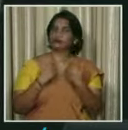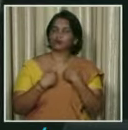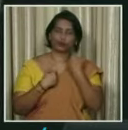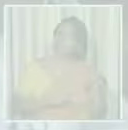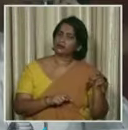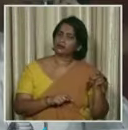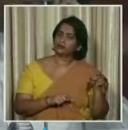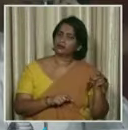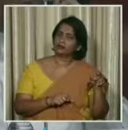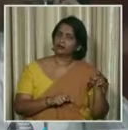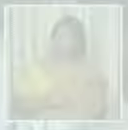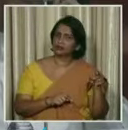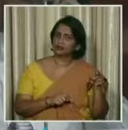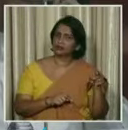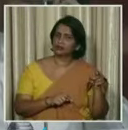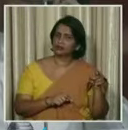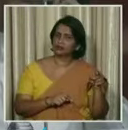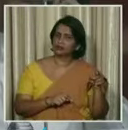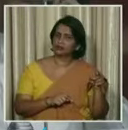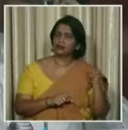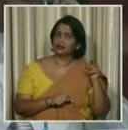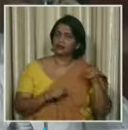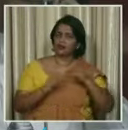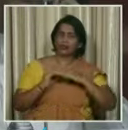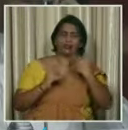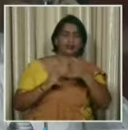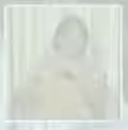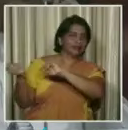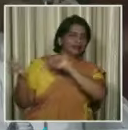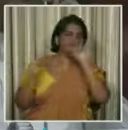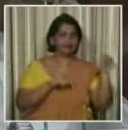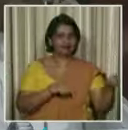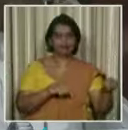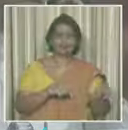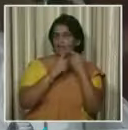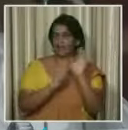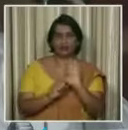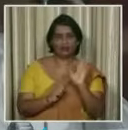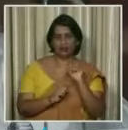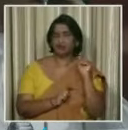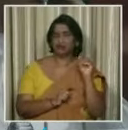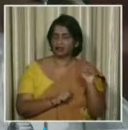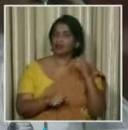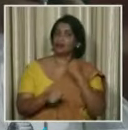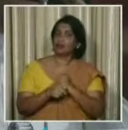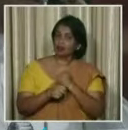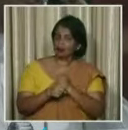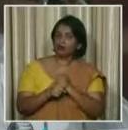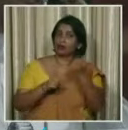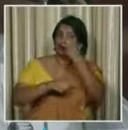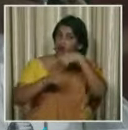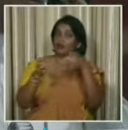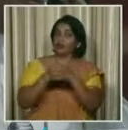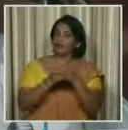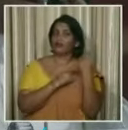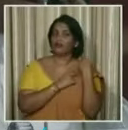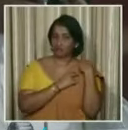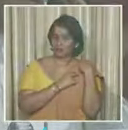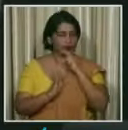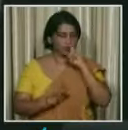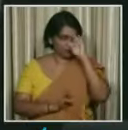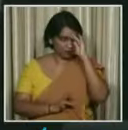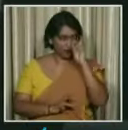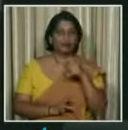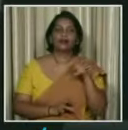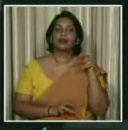කනගාටුව ප්‍රකාශ කරනවා. අනිත් එක ඒ පැති ඉඳගෙන මේ පැතරාවයි කියලා තත්ත්ව වෙනස් වෙන්නේ නැහැ. ආණ්ඩුවේ සාමූහික වගකීමක් තියෙනවා. That's collective